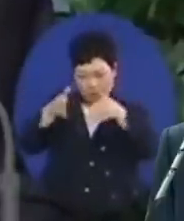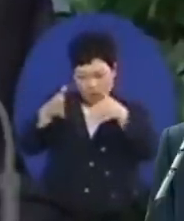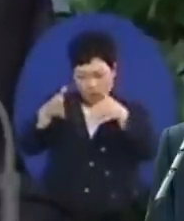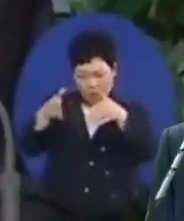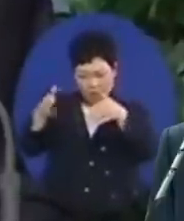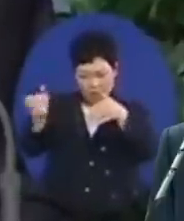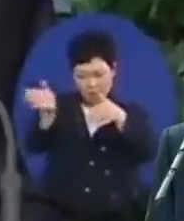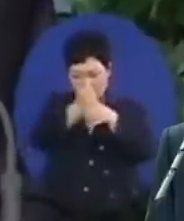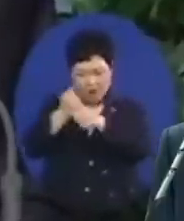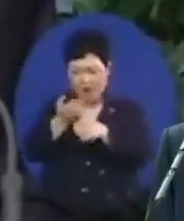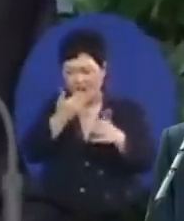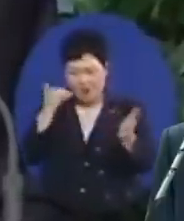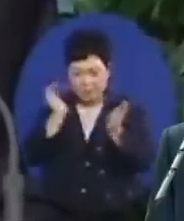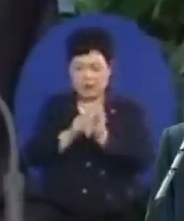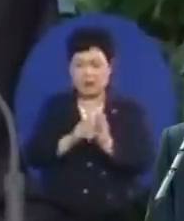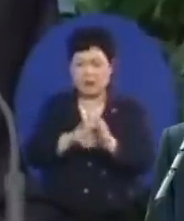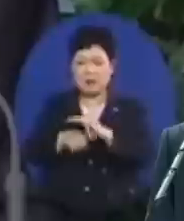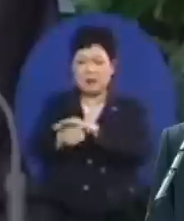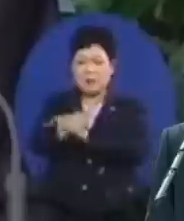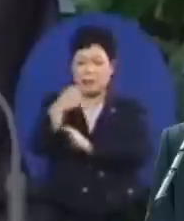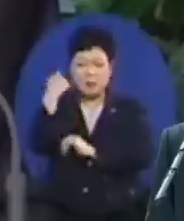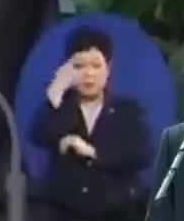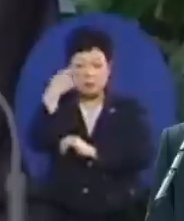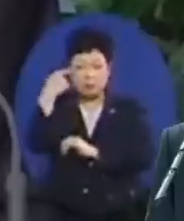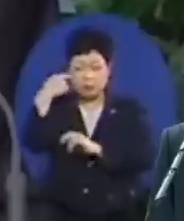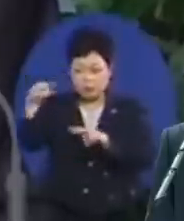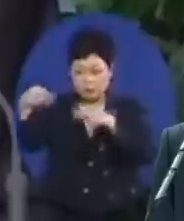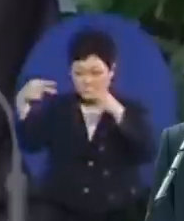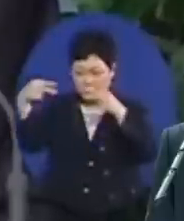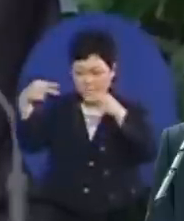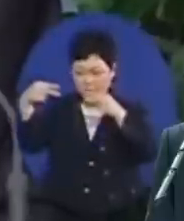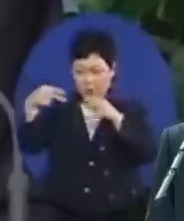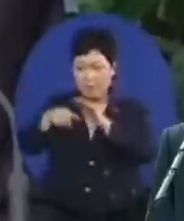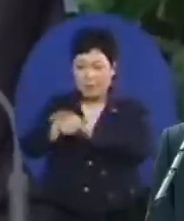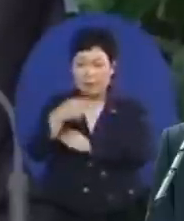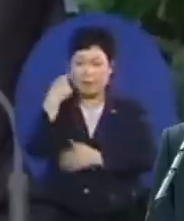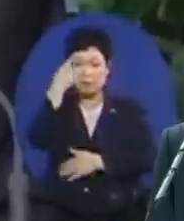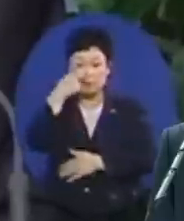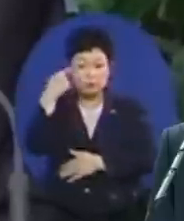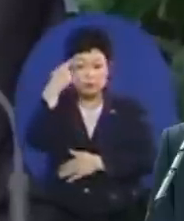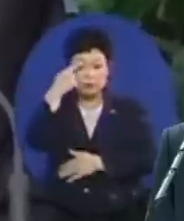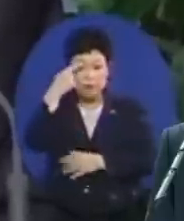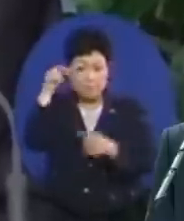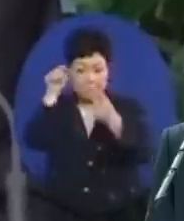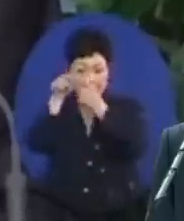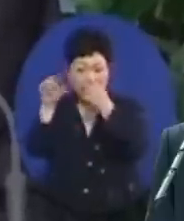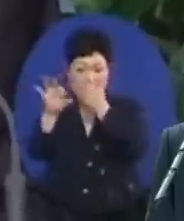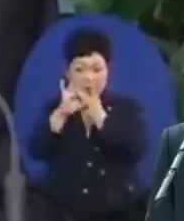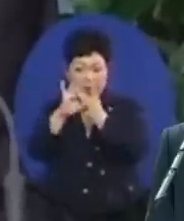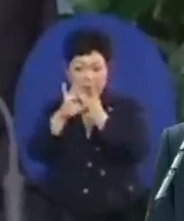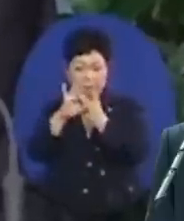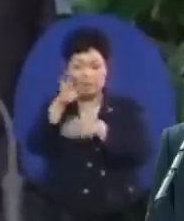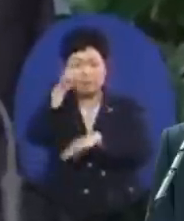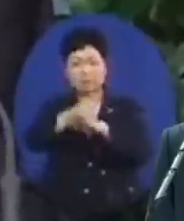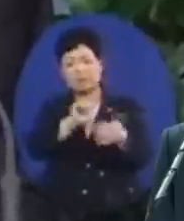있어. 뱀의 눈을 쳐다 보면 뱀의 눈에 잡히면 눈을 떼지 못합니다.